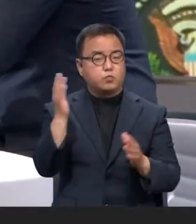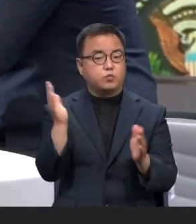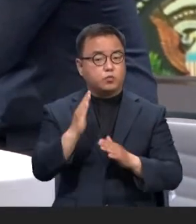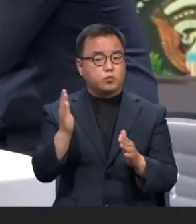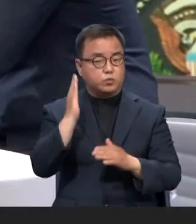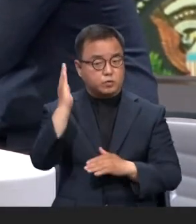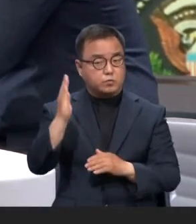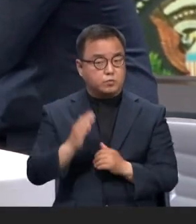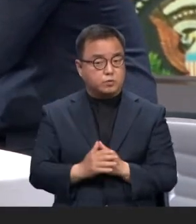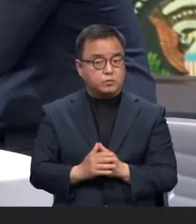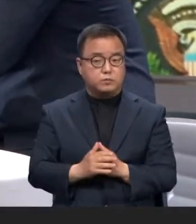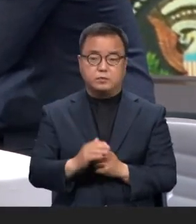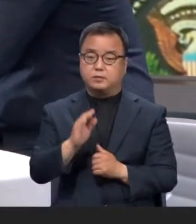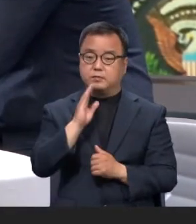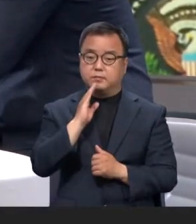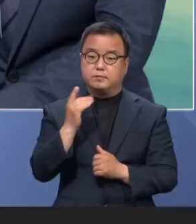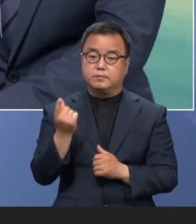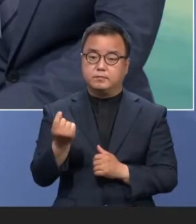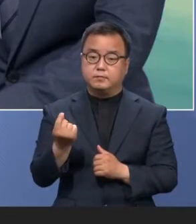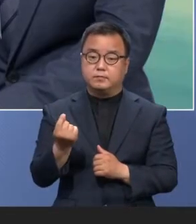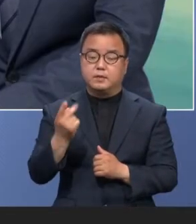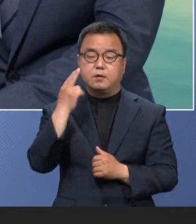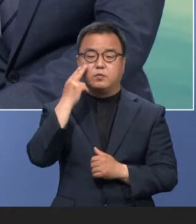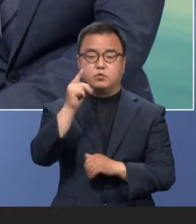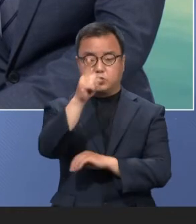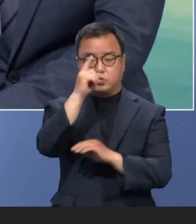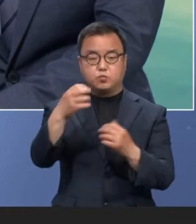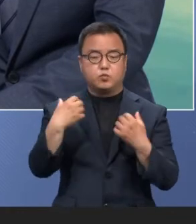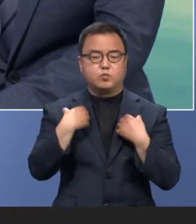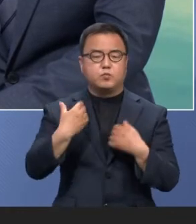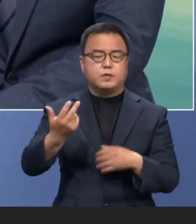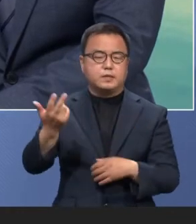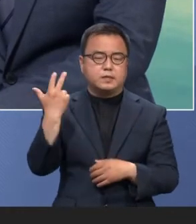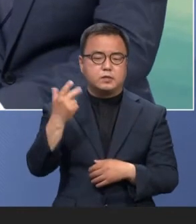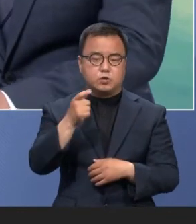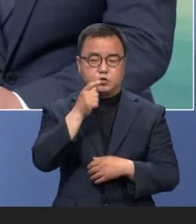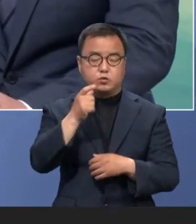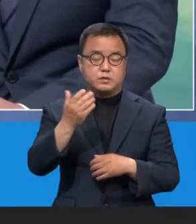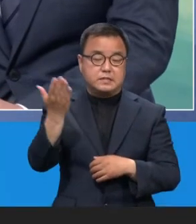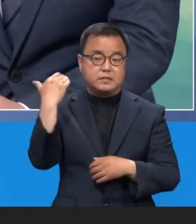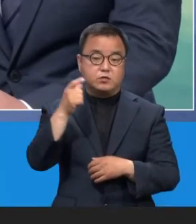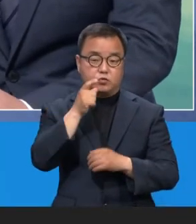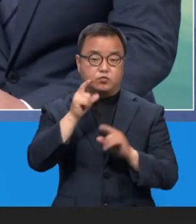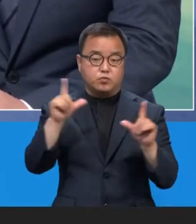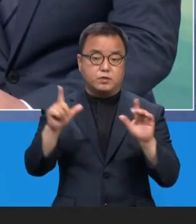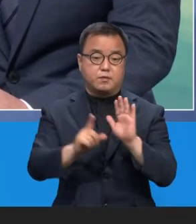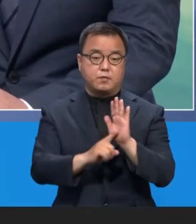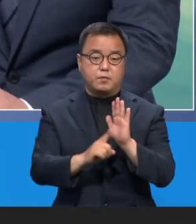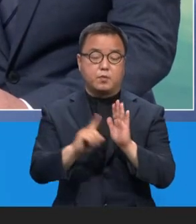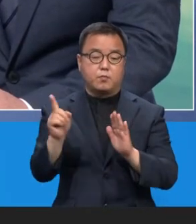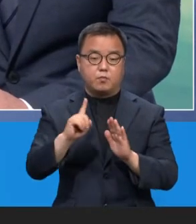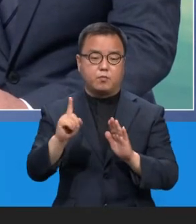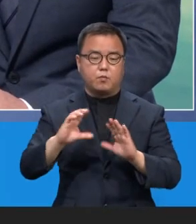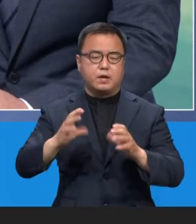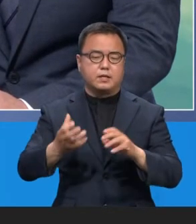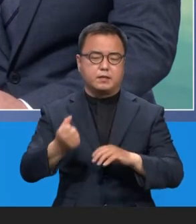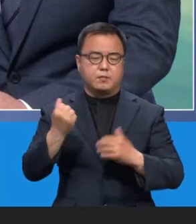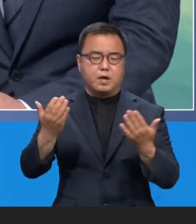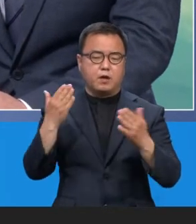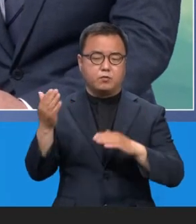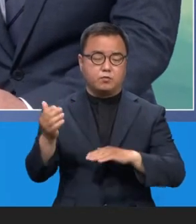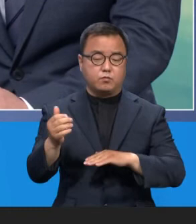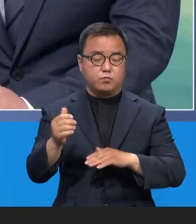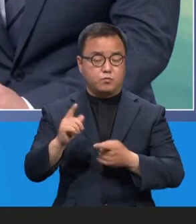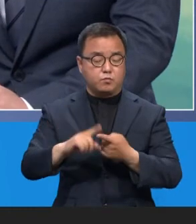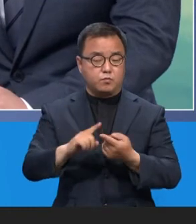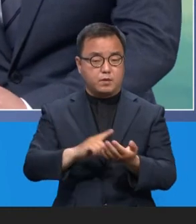4 보스턴 글러브에 보던 되요 4 미국 정부가 지난 수일 발표한 조사결과에 따르면 공립학교의 절반 가까이가 지난 2월